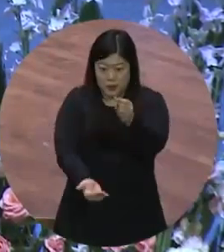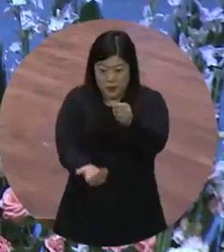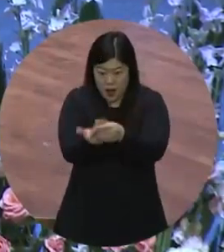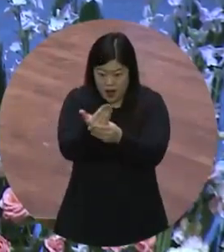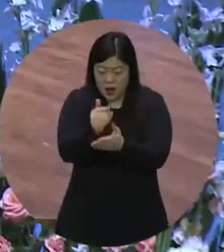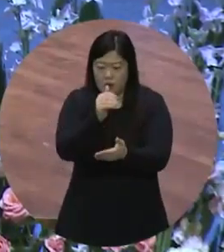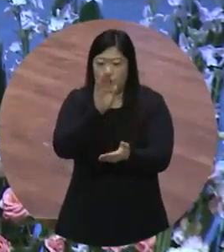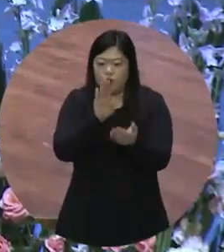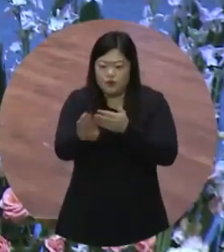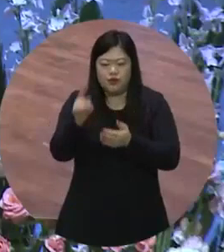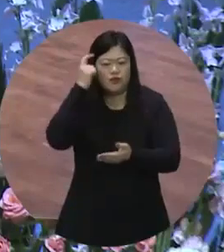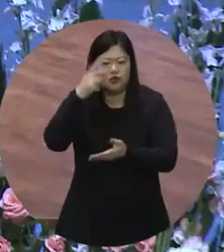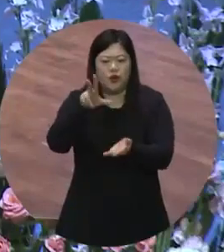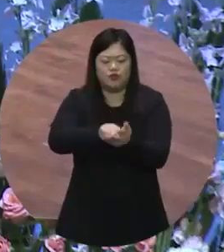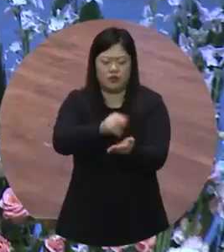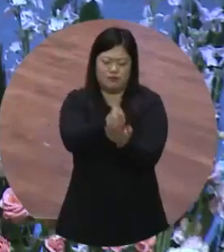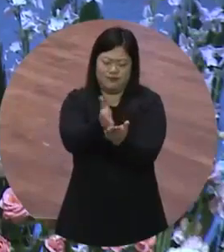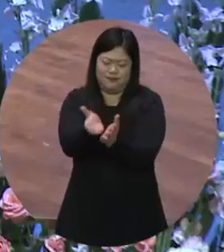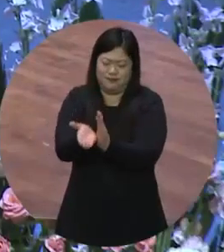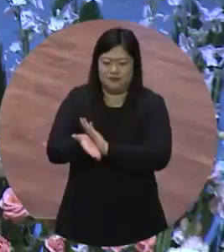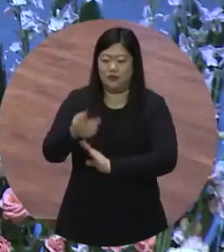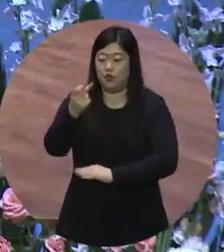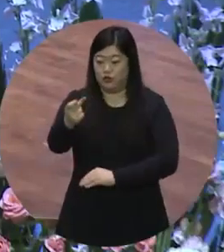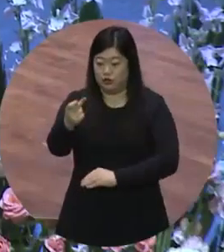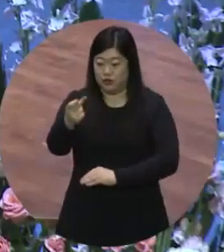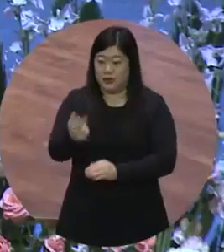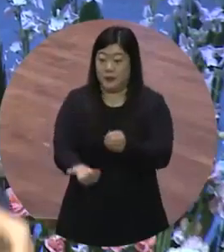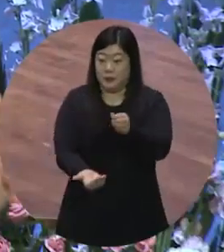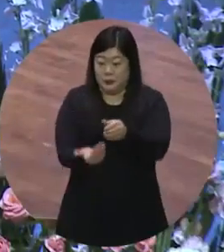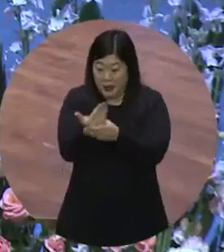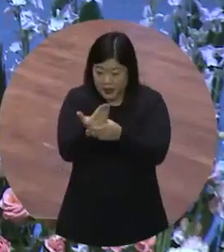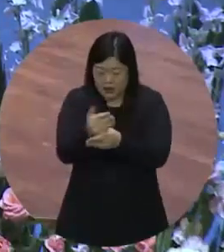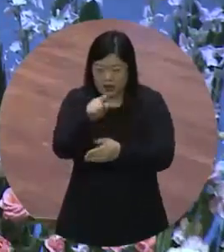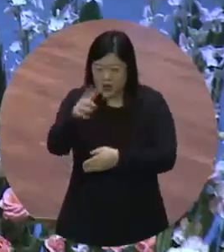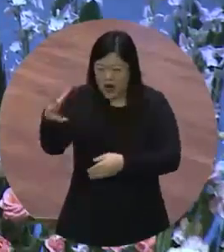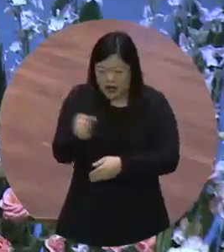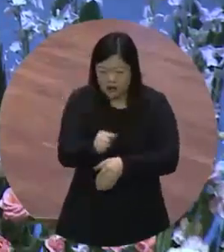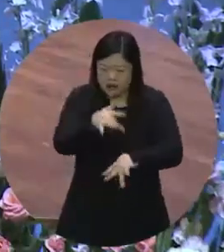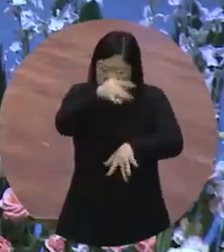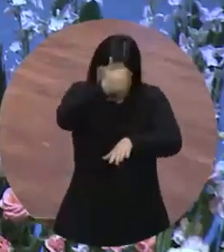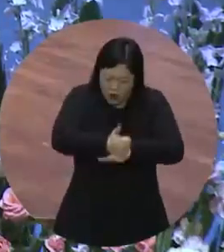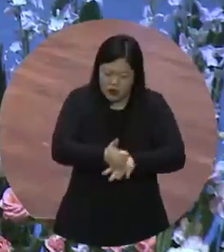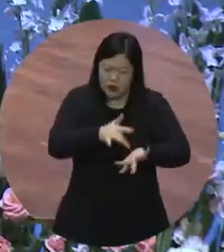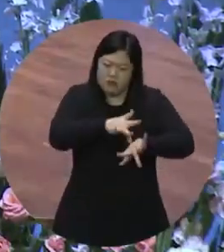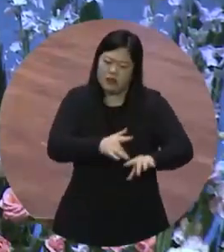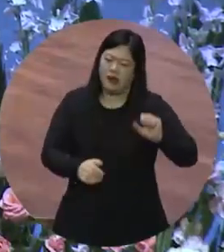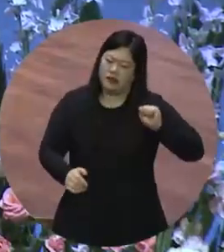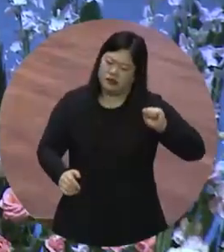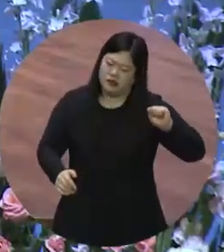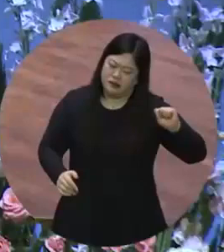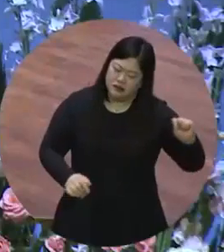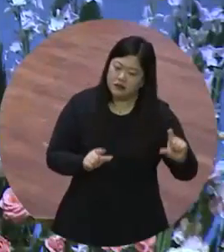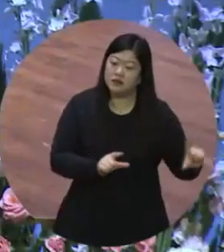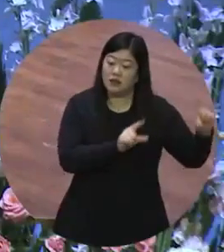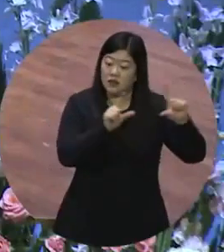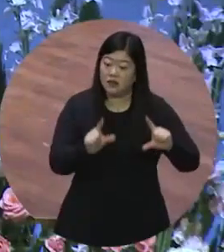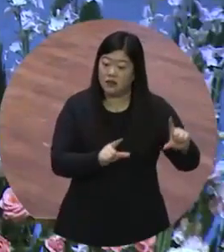문제. 영적 문제 속에 우리 방황하면서 마귀 심부름을 하는 마귀